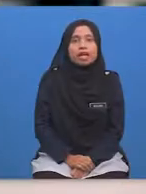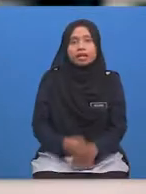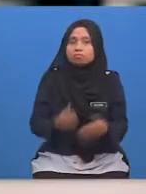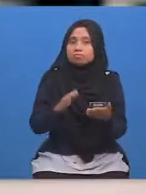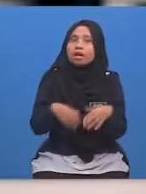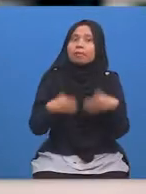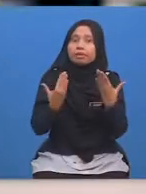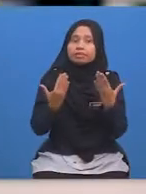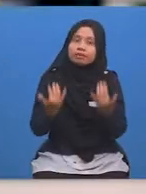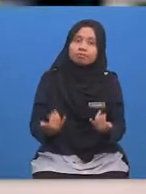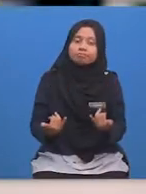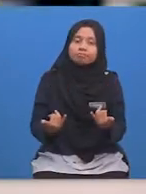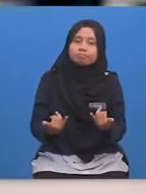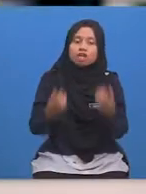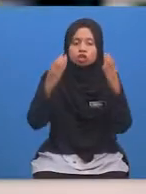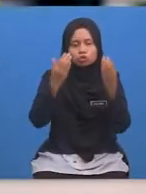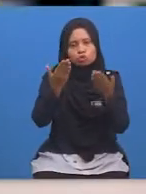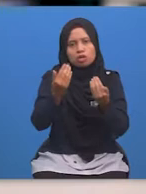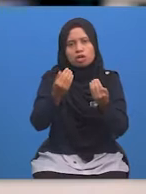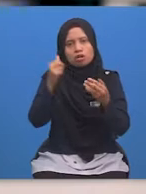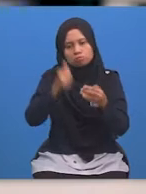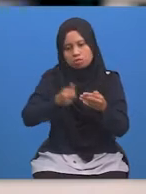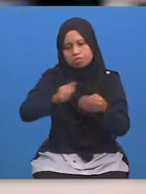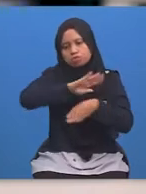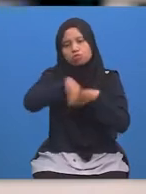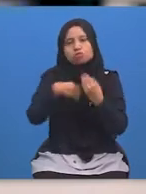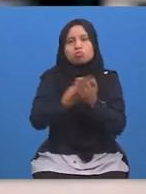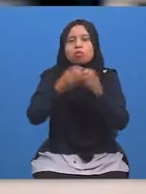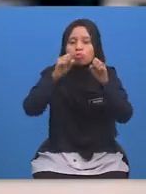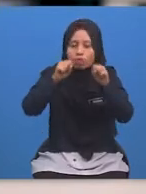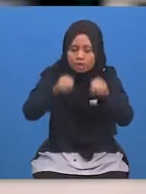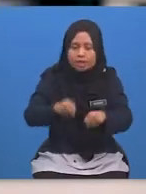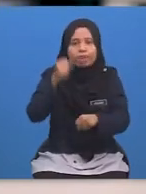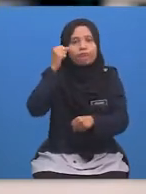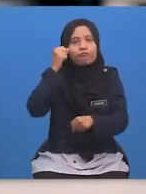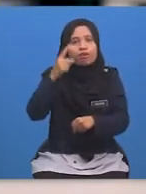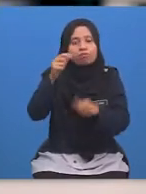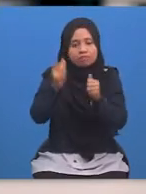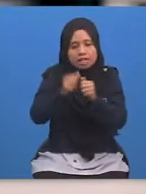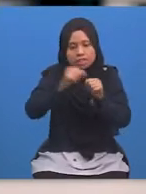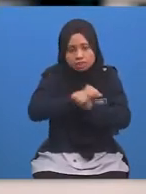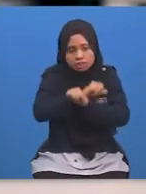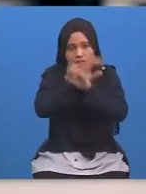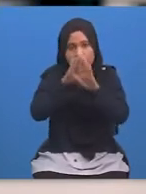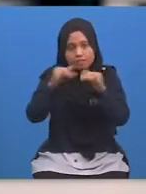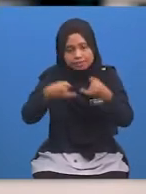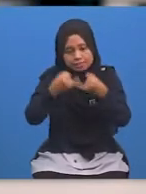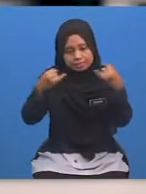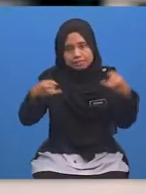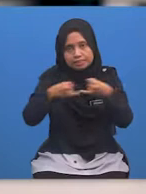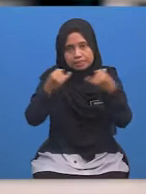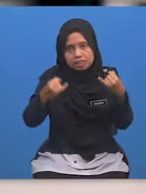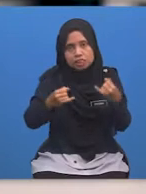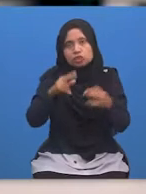Setakat ini bagaimana? Cikgu harap anda semua boleh memahami dengan jelas